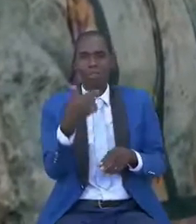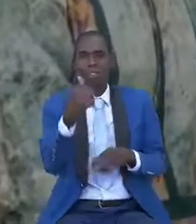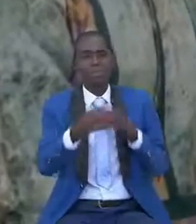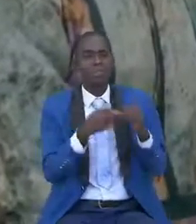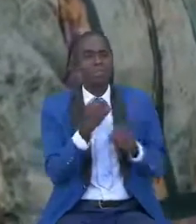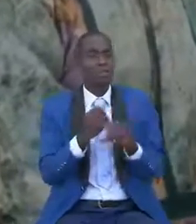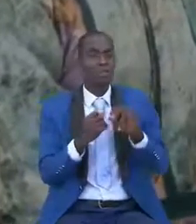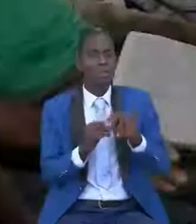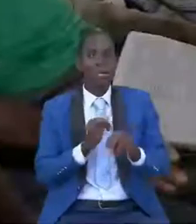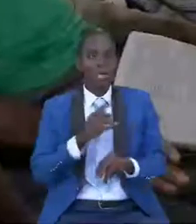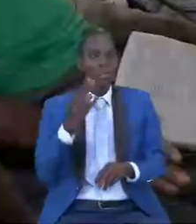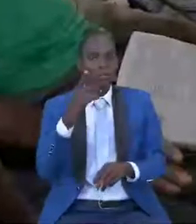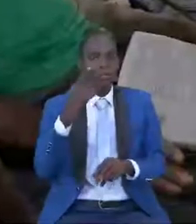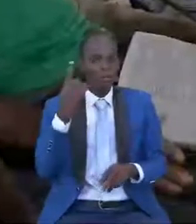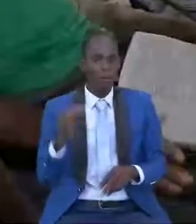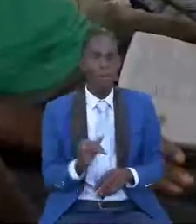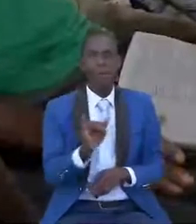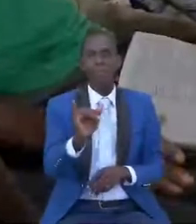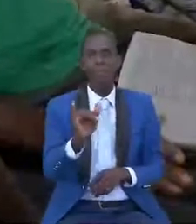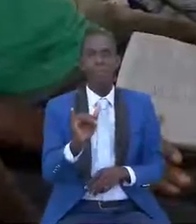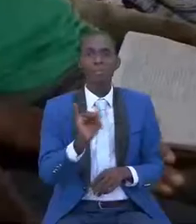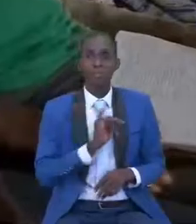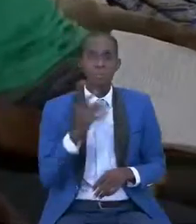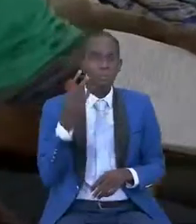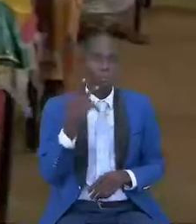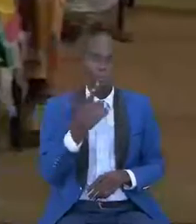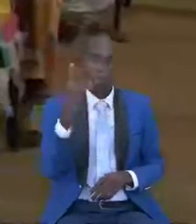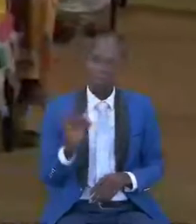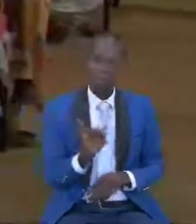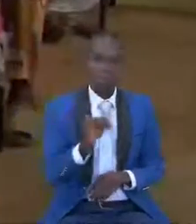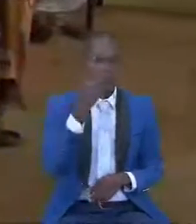toujours. Je te vois pour toujours.